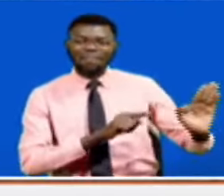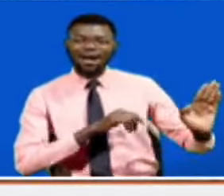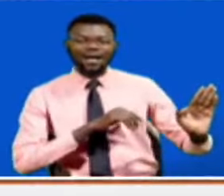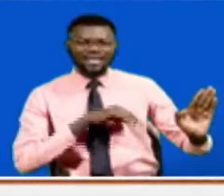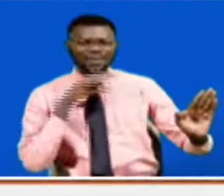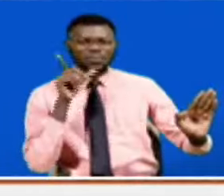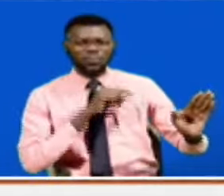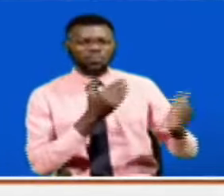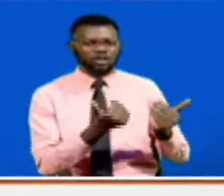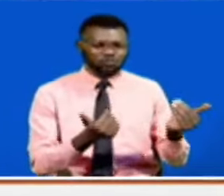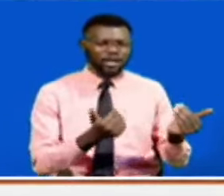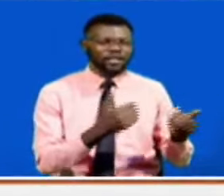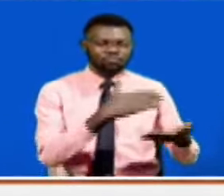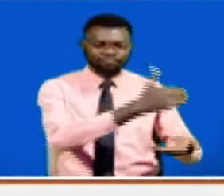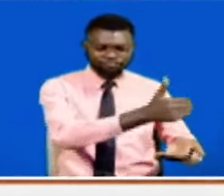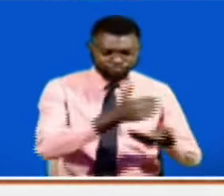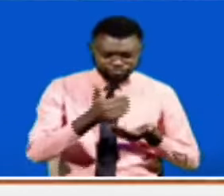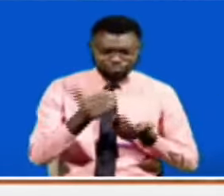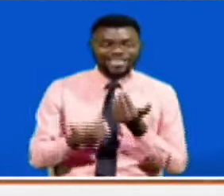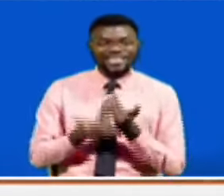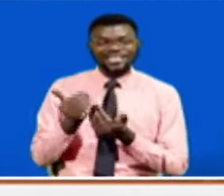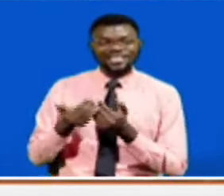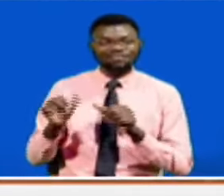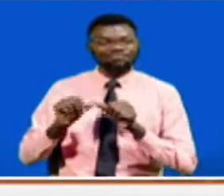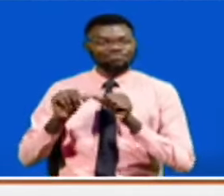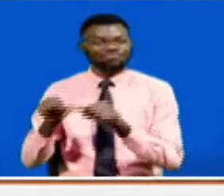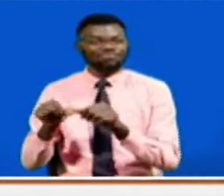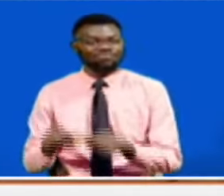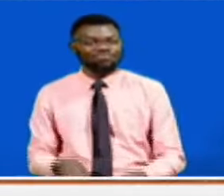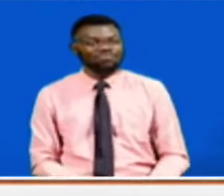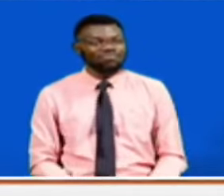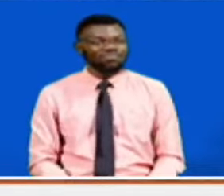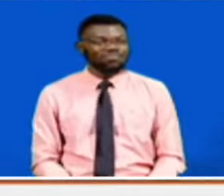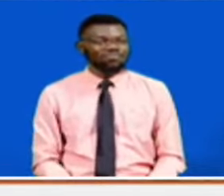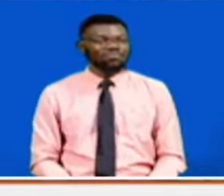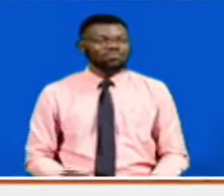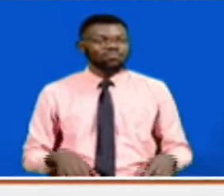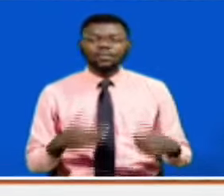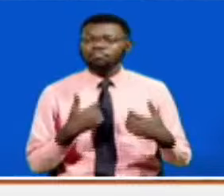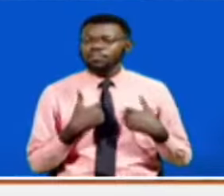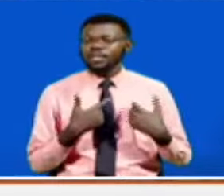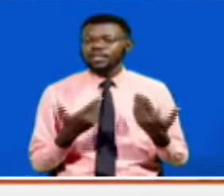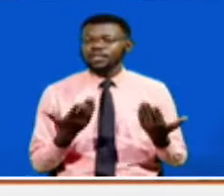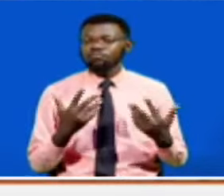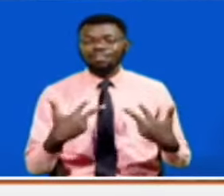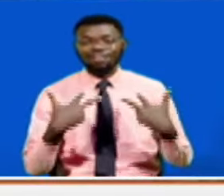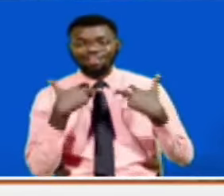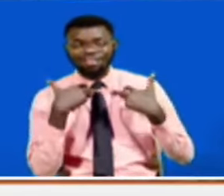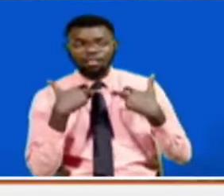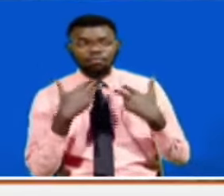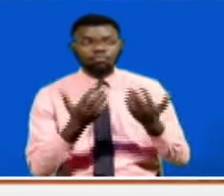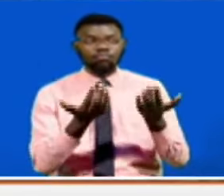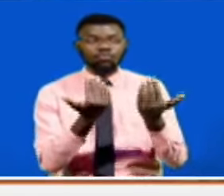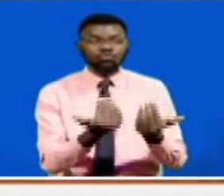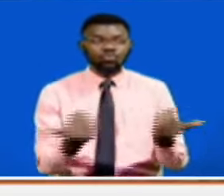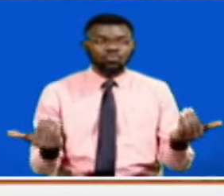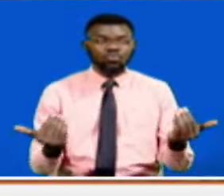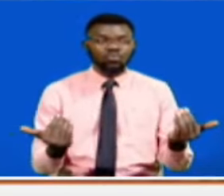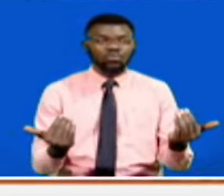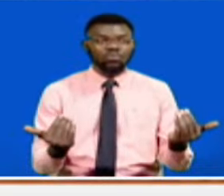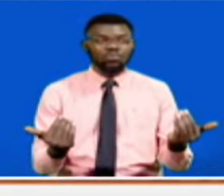Serikali lazima watu ingilie kwa sababu mimi ni kama nateseka. Sasa mimi kama sina uwezo na watoto wangu, kuna